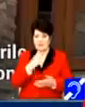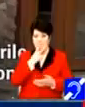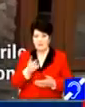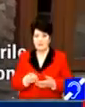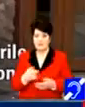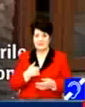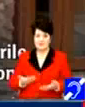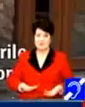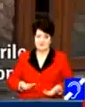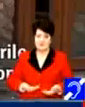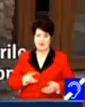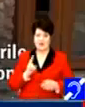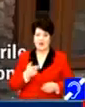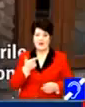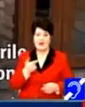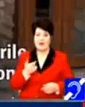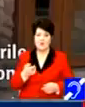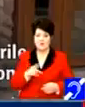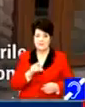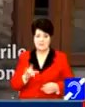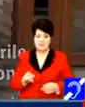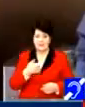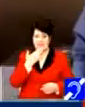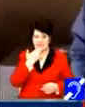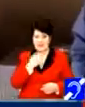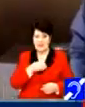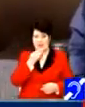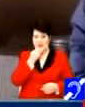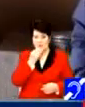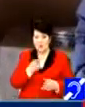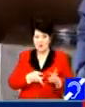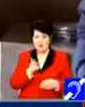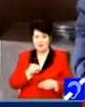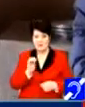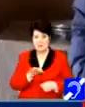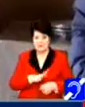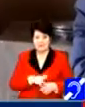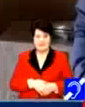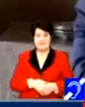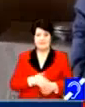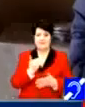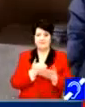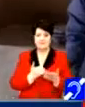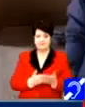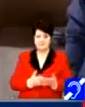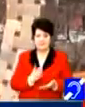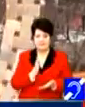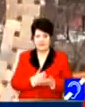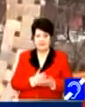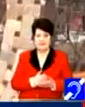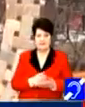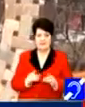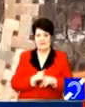посмотреть наш быт, как живут гагаузы, попробовать гагаузскую национальную кухню. Soții Cerveni susțin că turismul vitivinicol este nișa pe care mizează